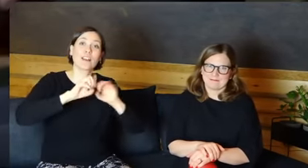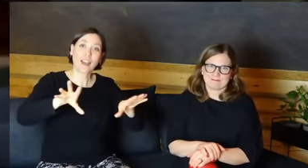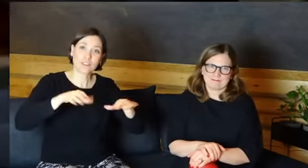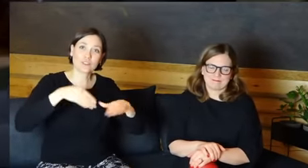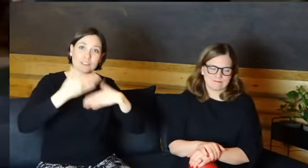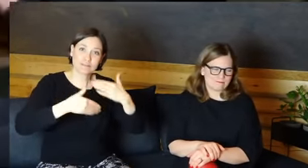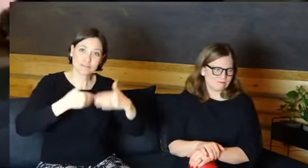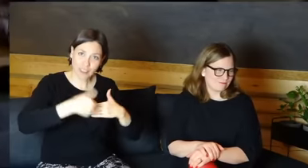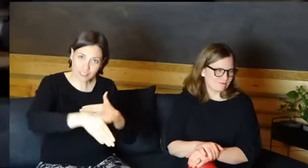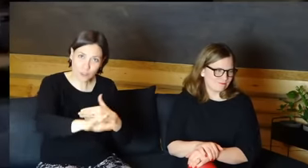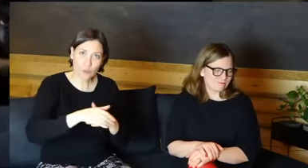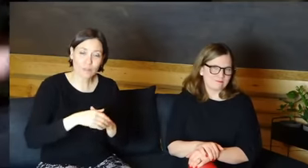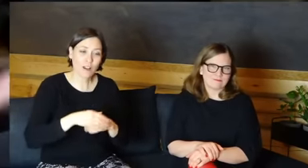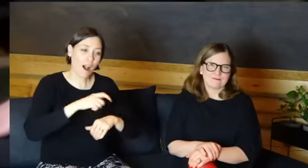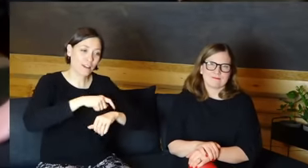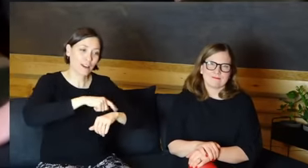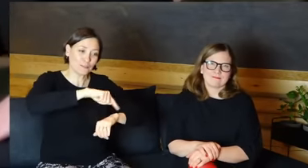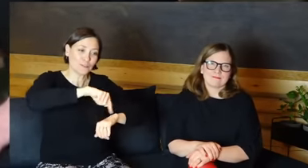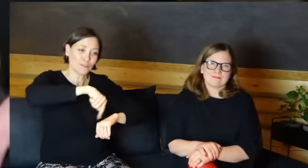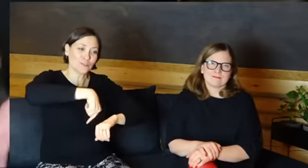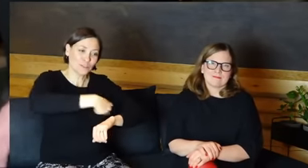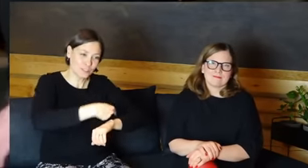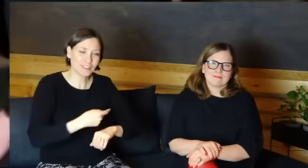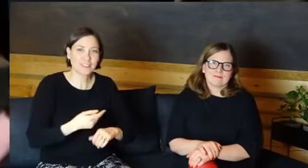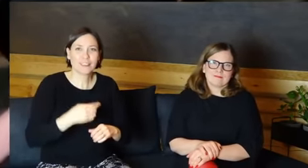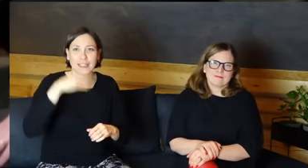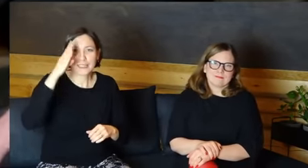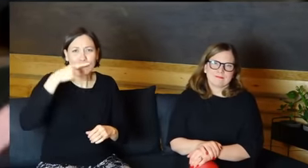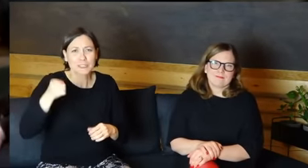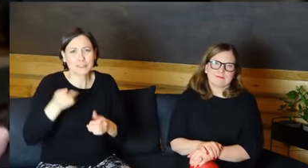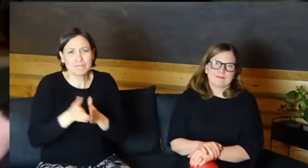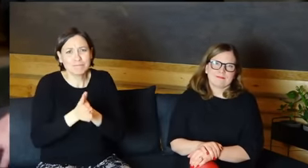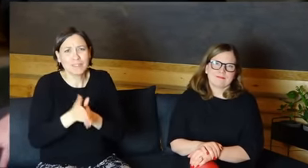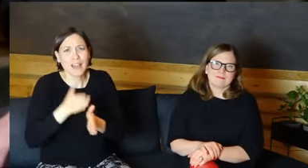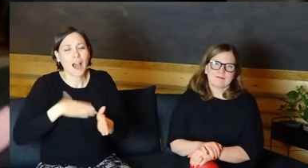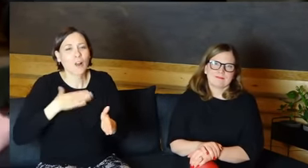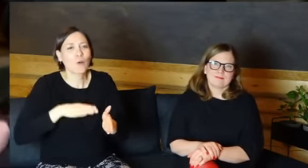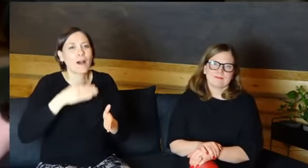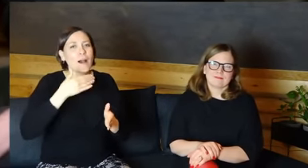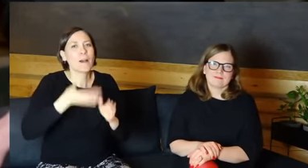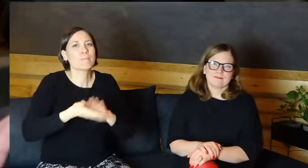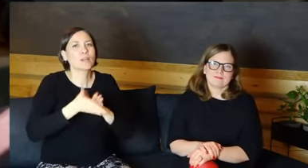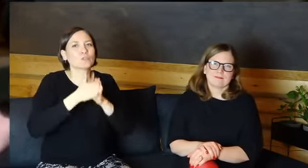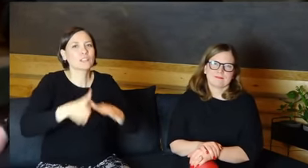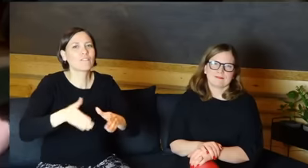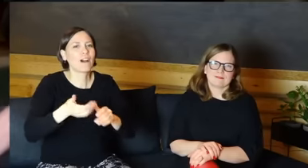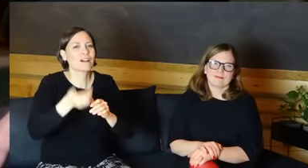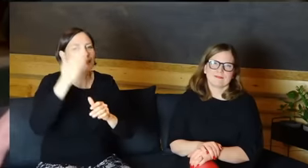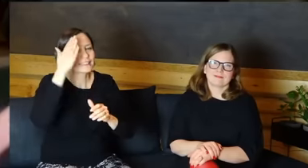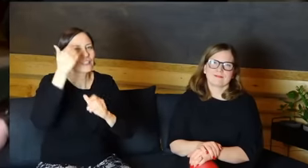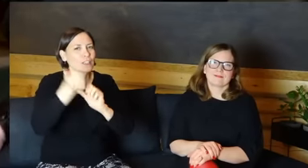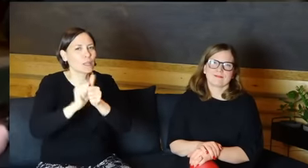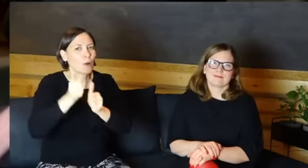rientää. Porukka syyhyää päästä tuonne perustavan visan pariin, niin kiitos Tuomas ja Sampo ja kaikkea kiitos, hyvää